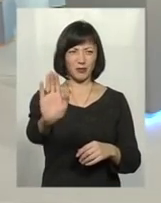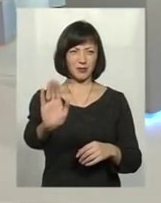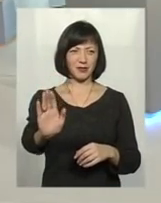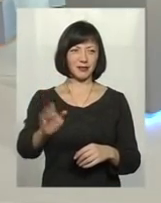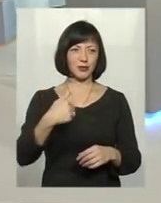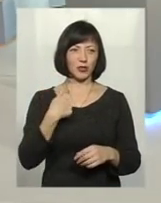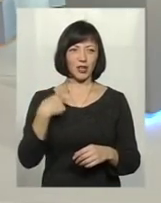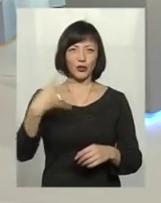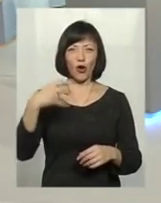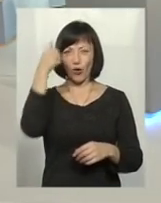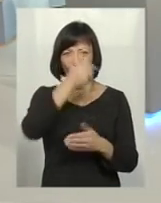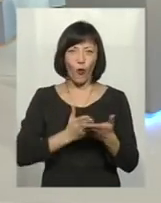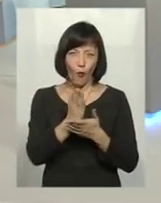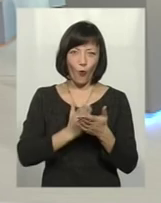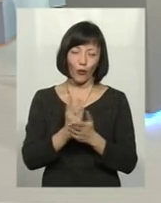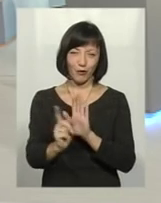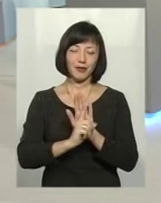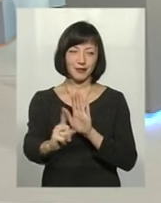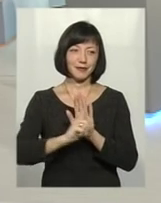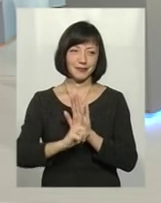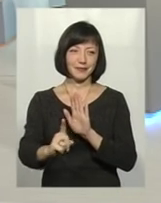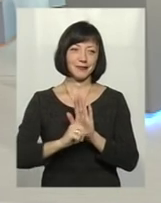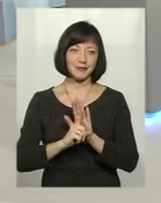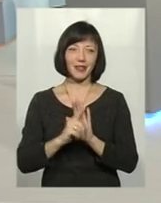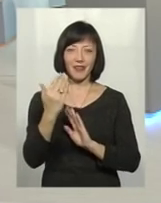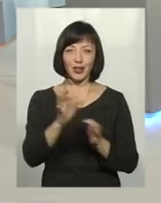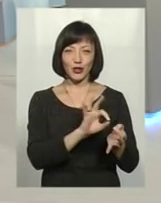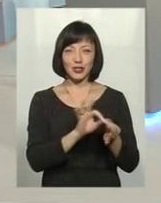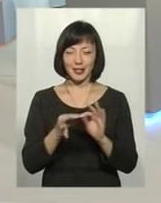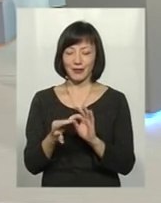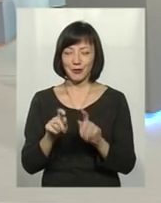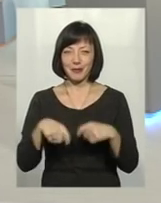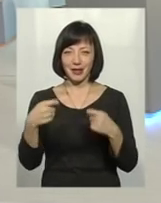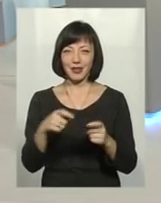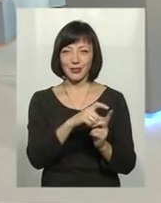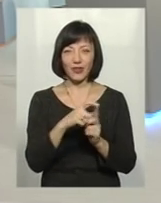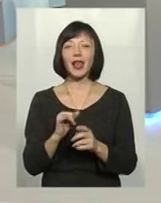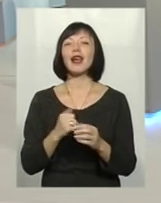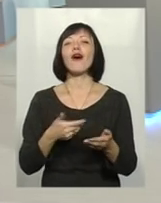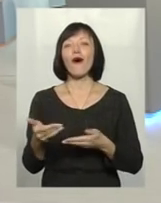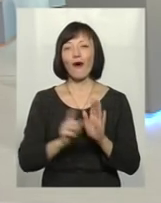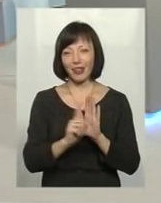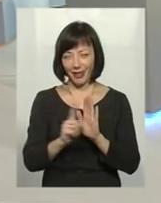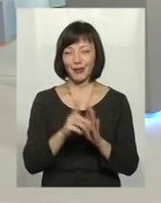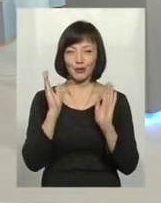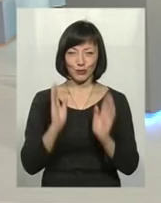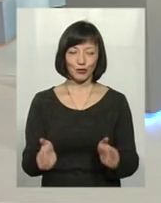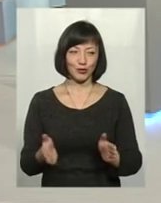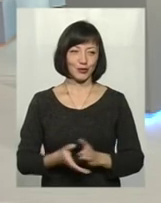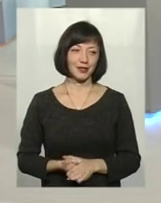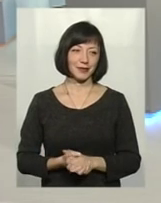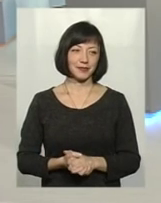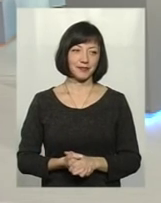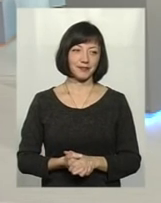Хлопче, що ти хочеш, я тут 40 років ходила. 40 років, от ви фактично дослівно передаєте їхні слова. І ходити буде. Тобто це більше,